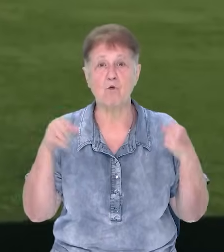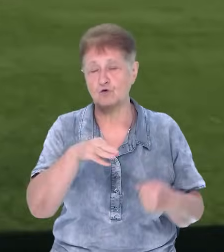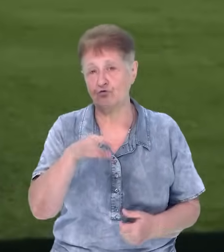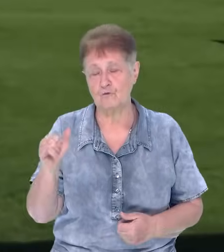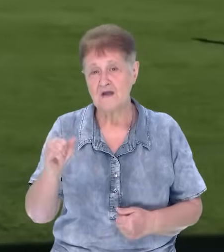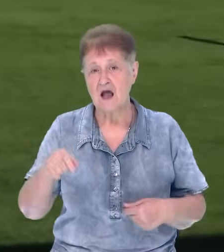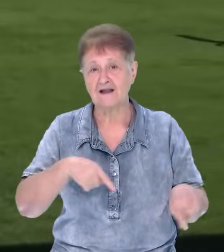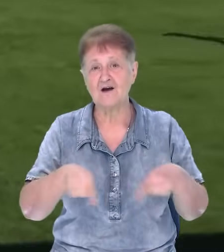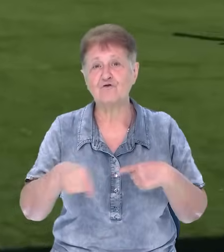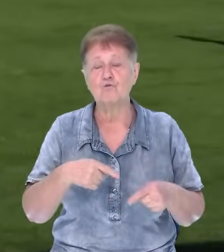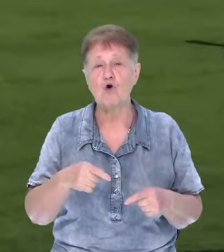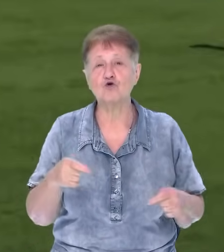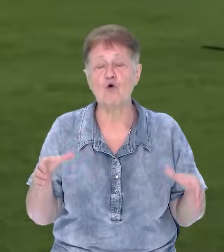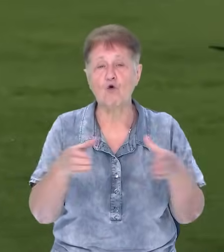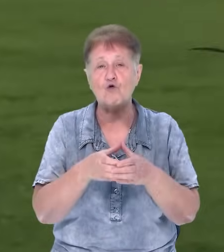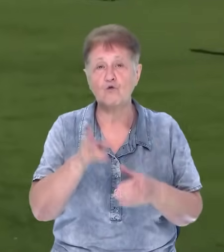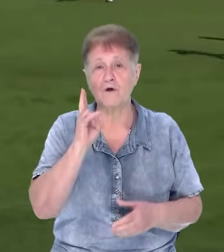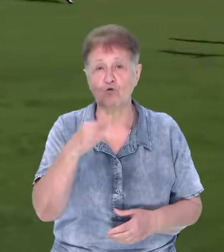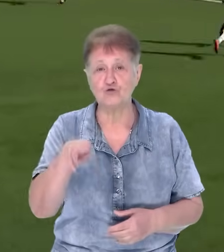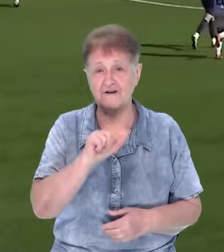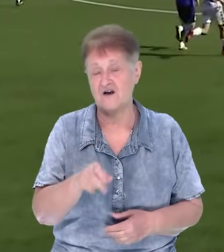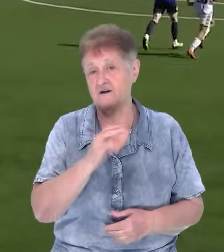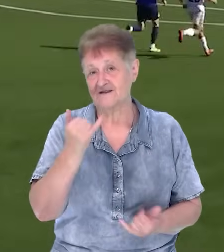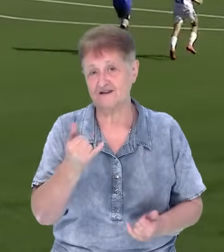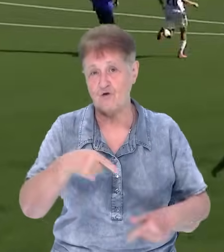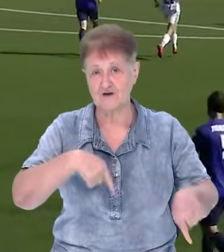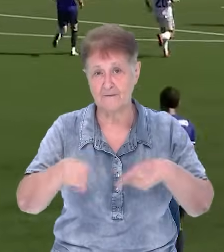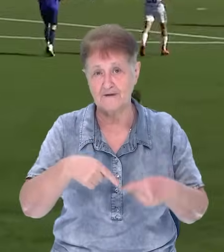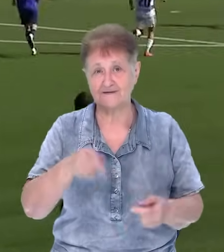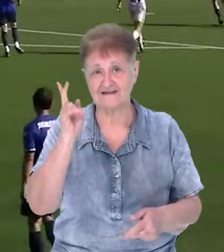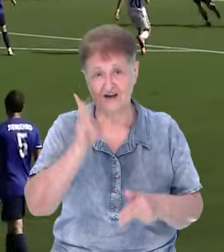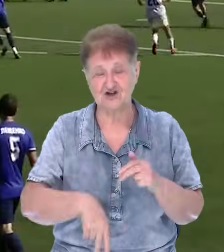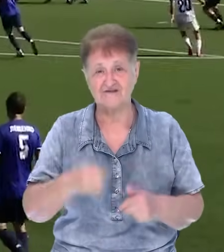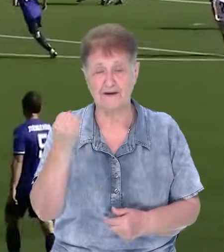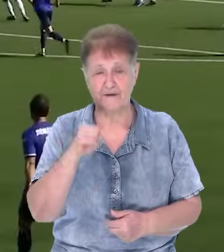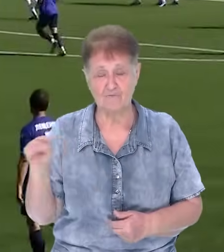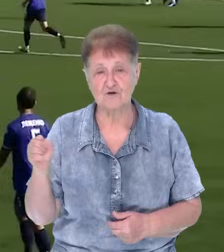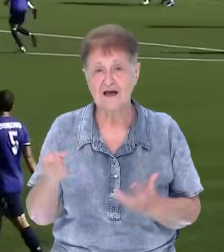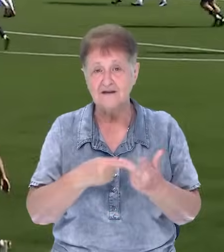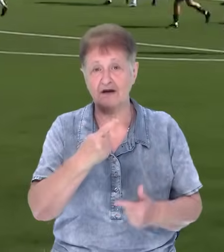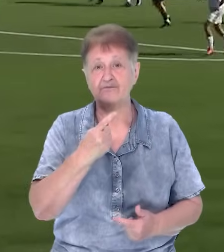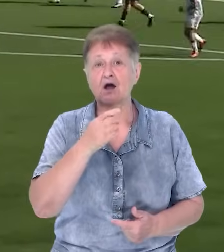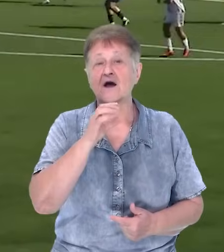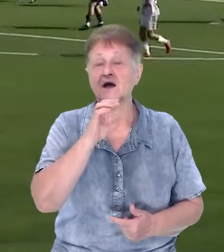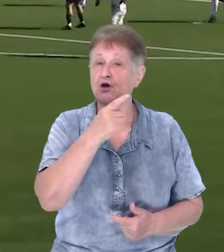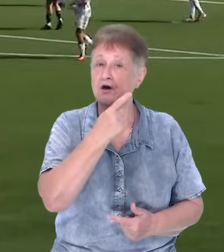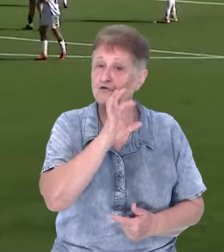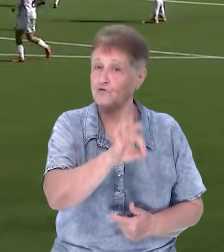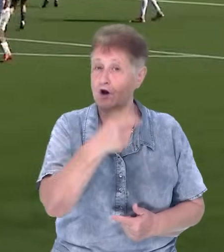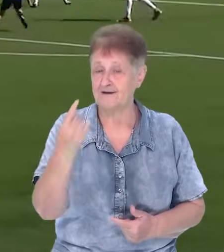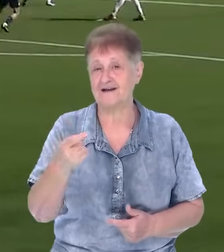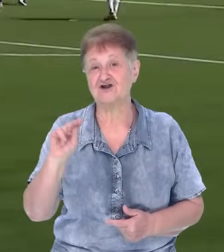для футбольного клубу «Кудрівка», який грає у 2-й лізі, сьогоднішній матч закінчився перемогою. Також із рахунком 0-1